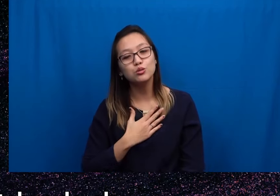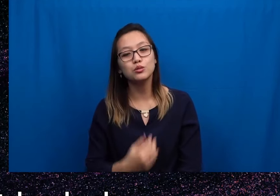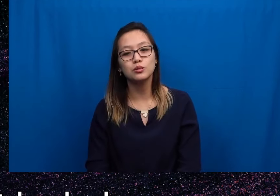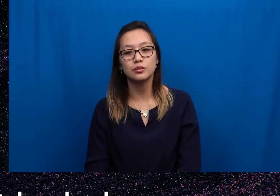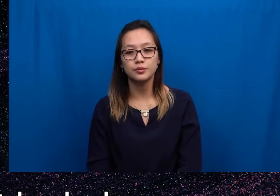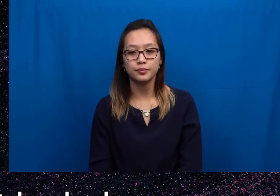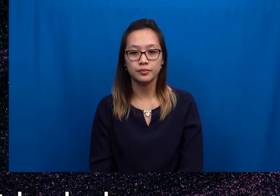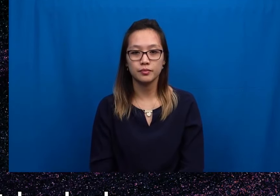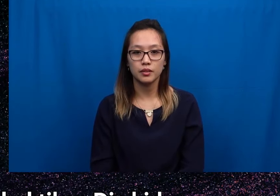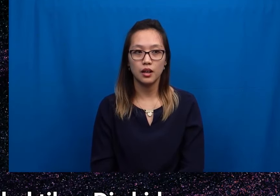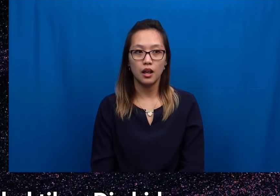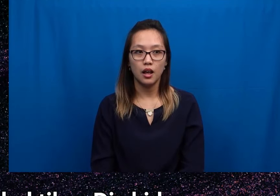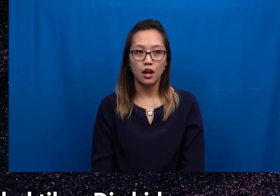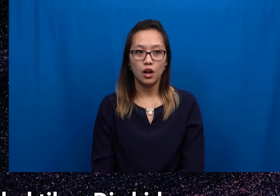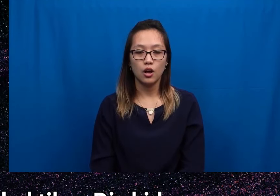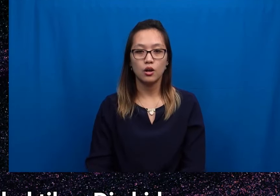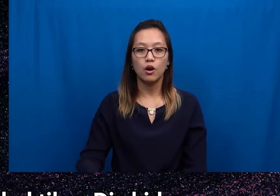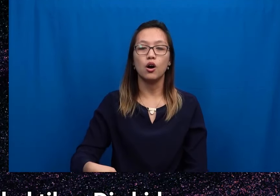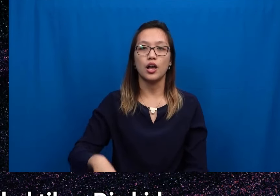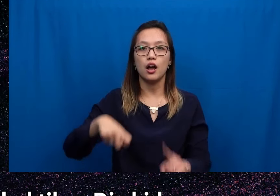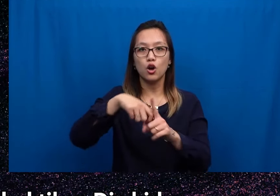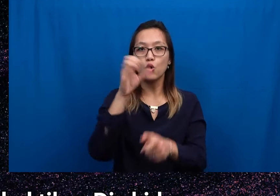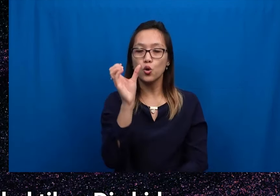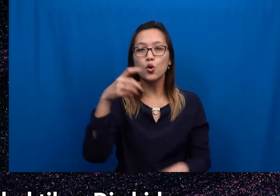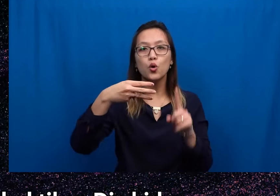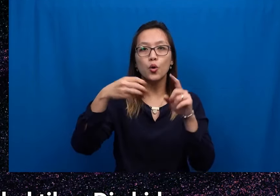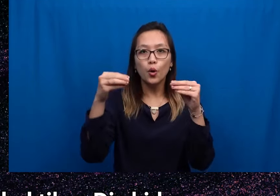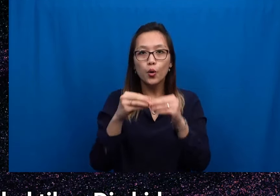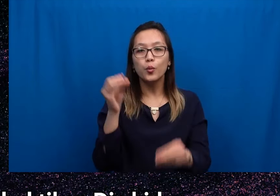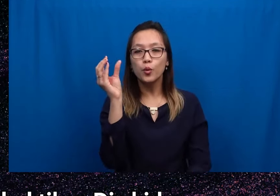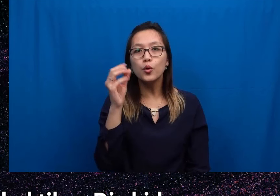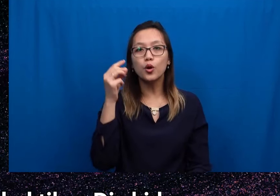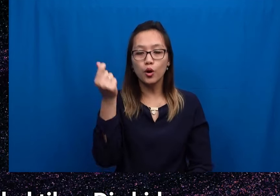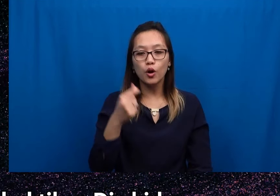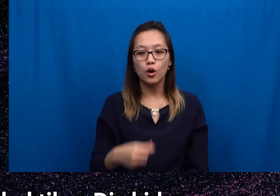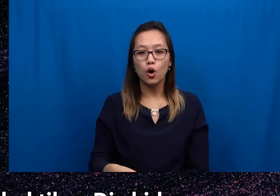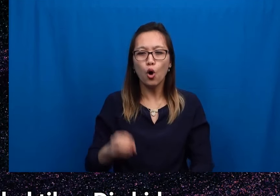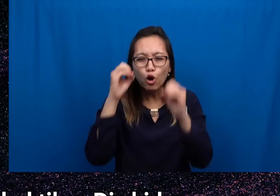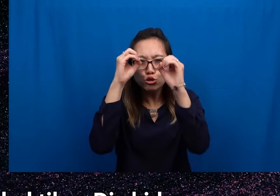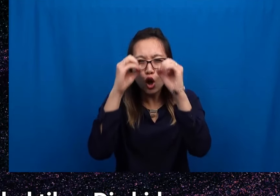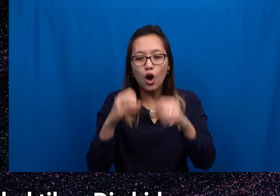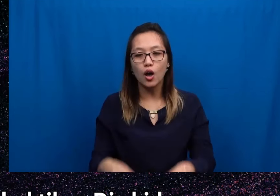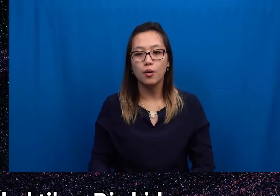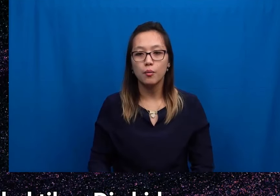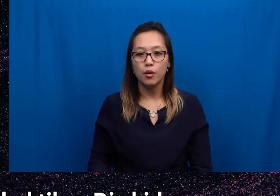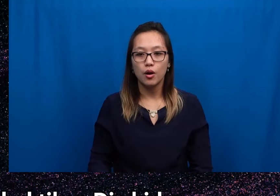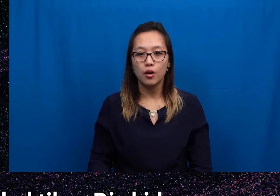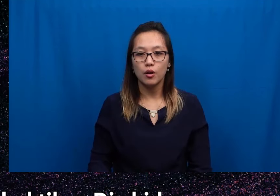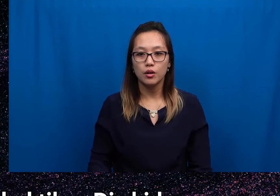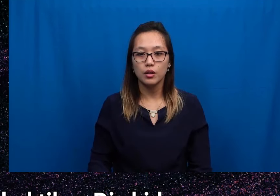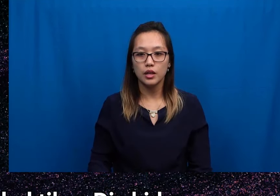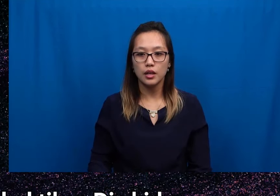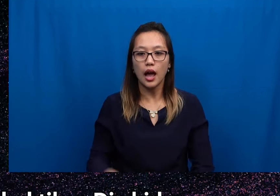dosaku. Kubur kosong membuktikan Dia hidup. Kubur kosong